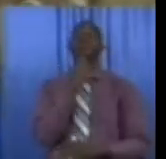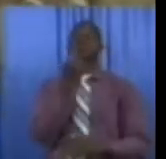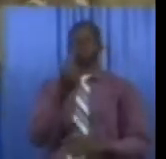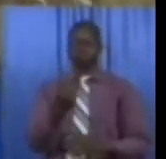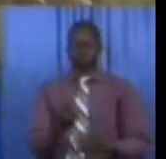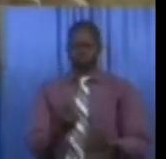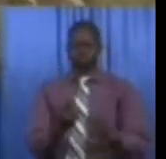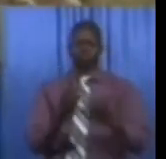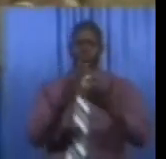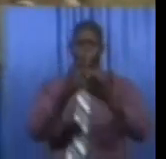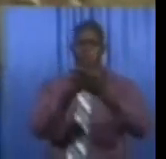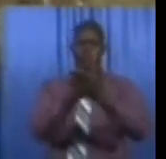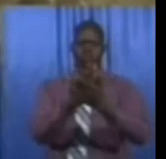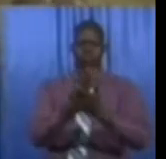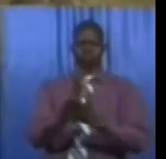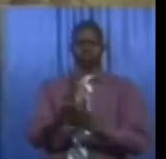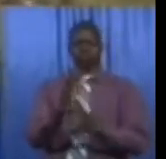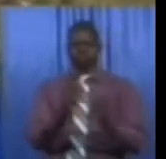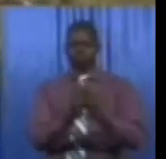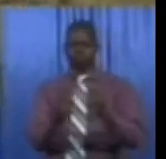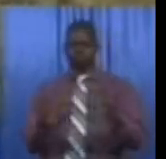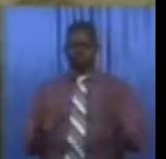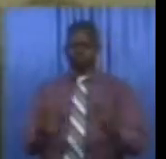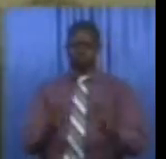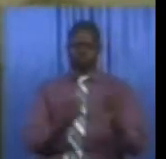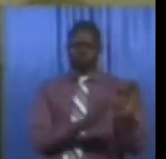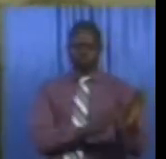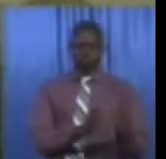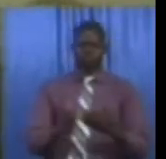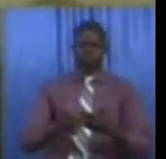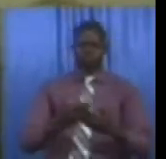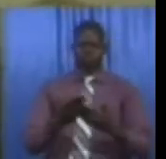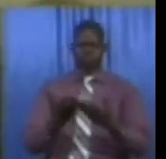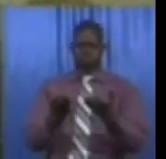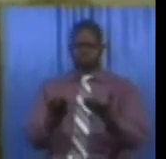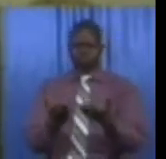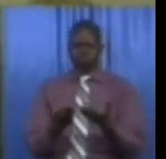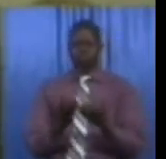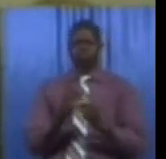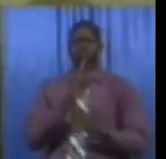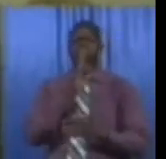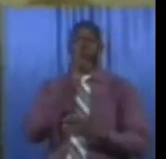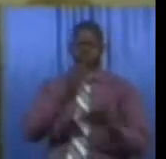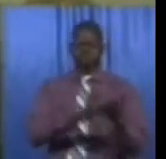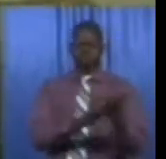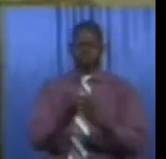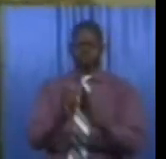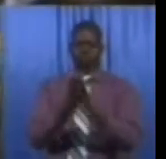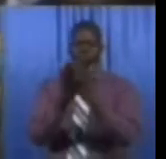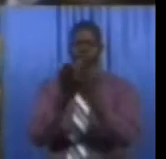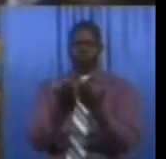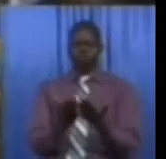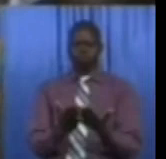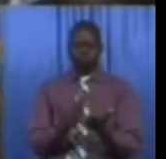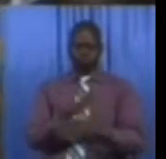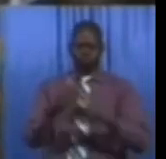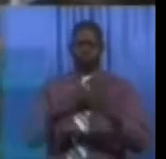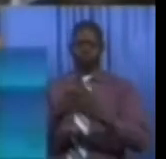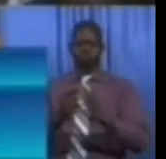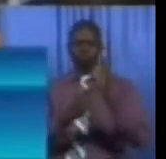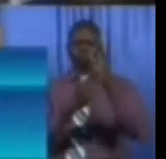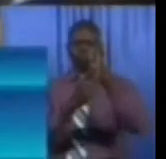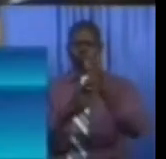linéarité sans pour autant céder à la simplicité. J'ai voulu effectivement écrire ce roman tout simplement pour montrer aux